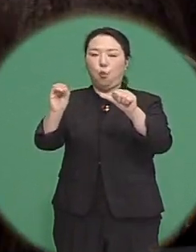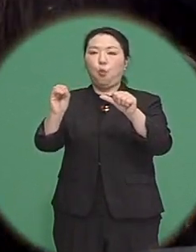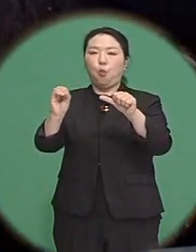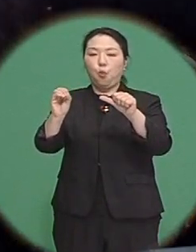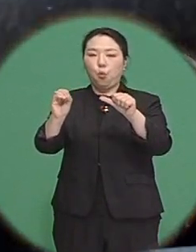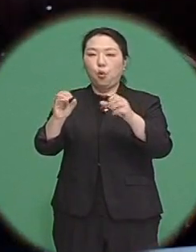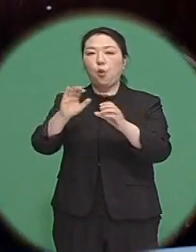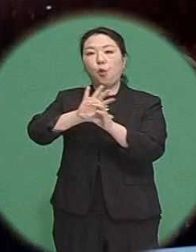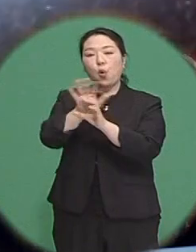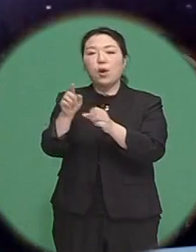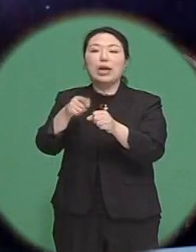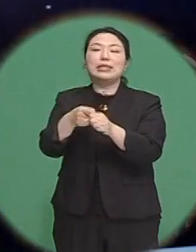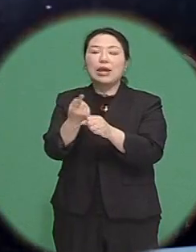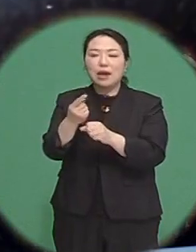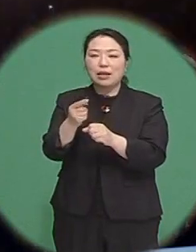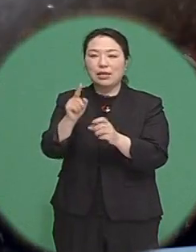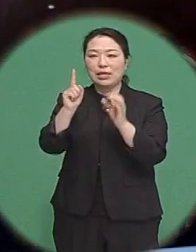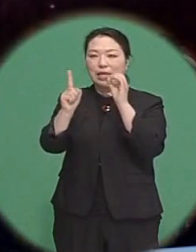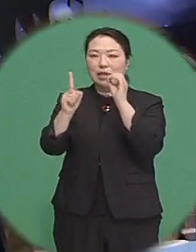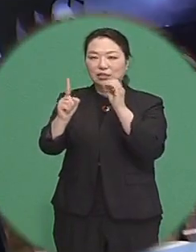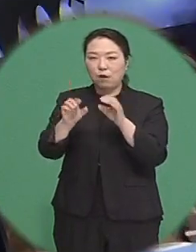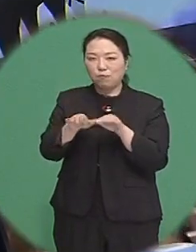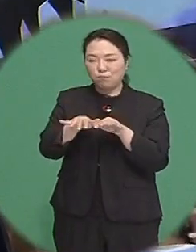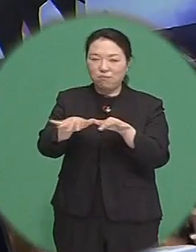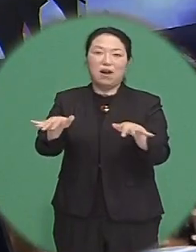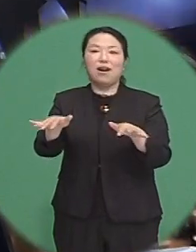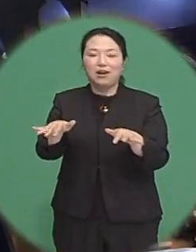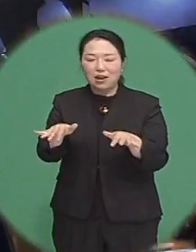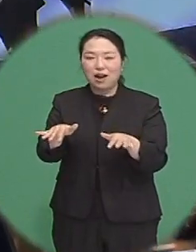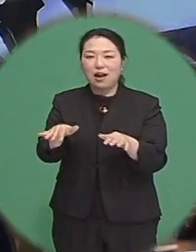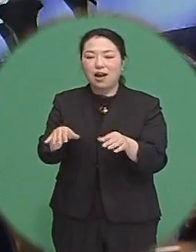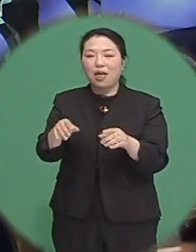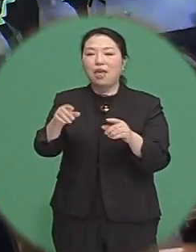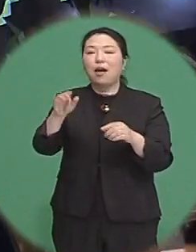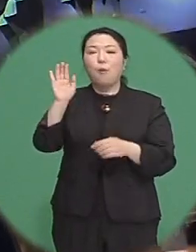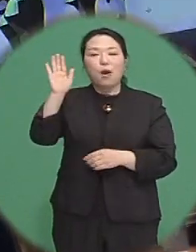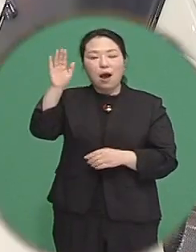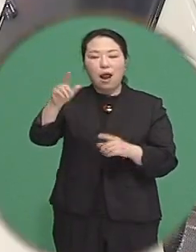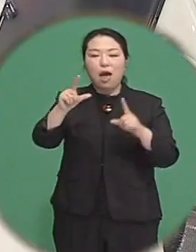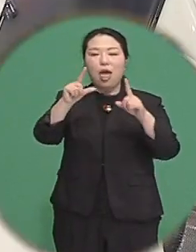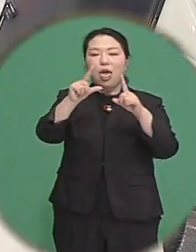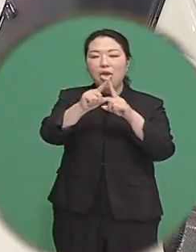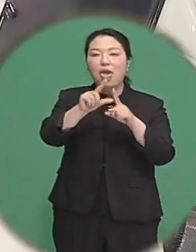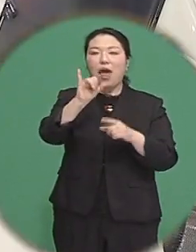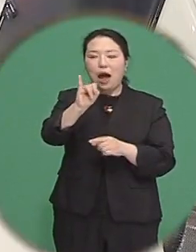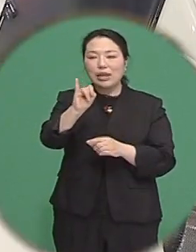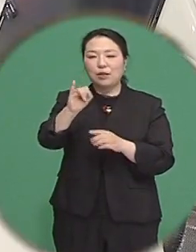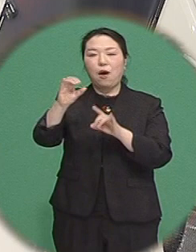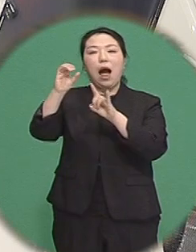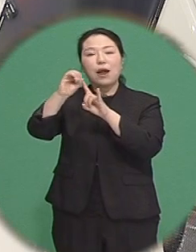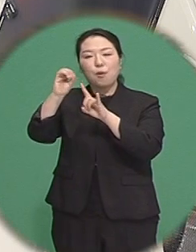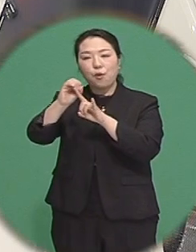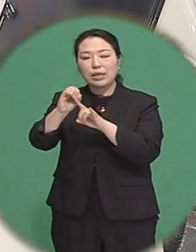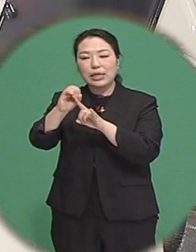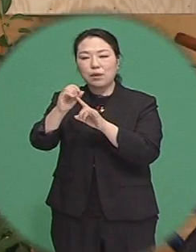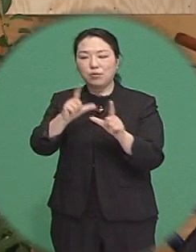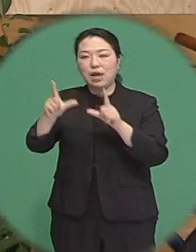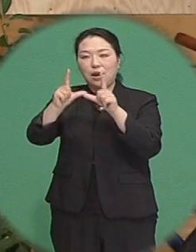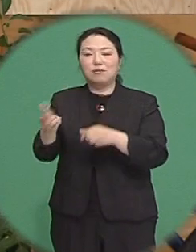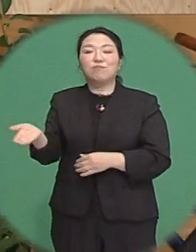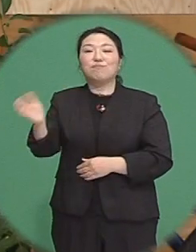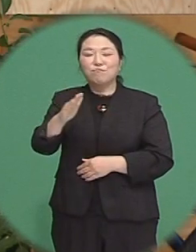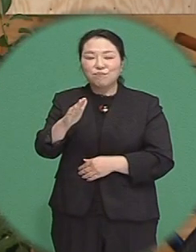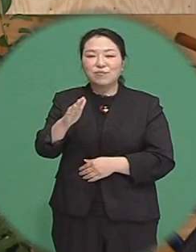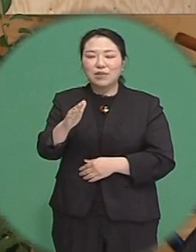暮らしに ai や iot などの次世代技術を取り入れることで生活の質を高めていく必要があります